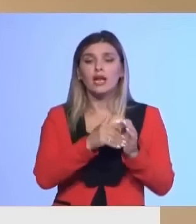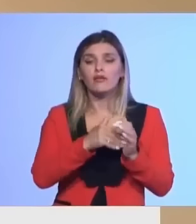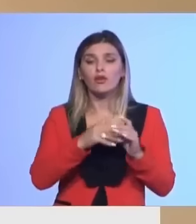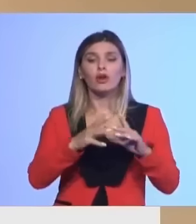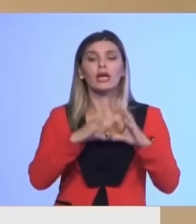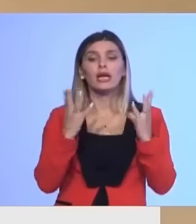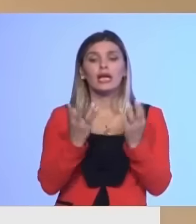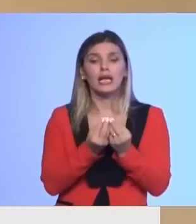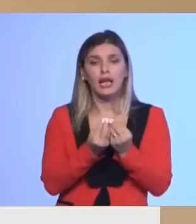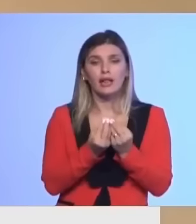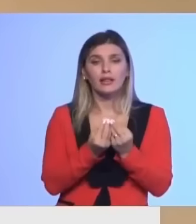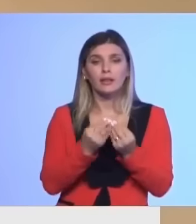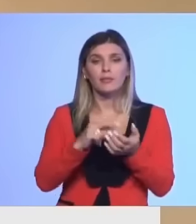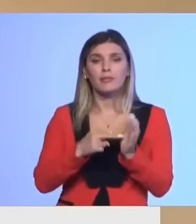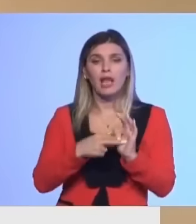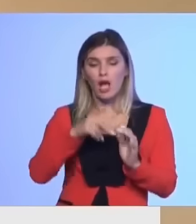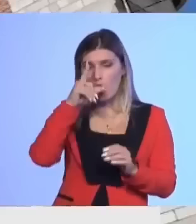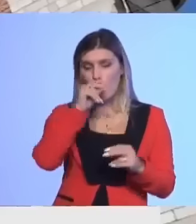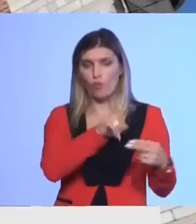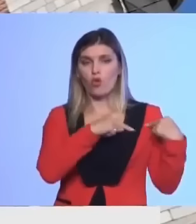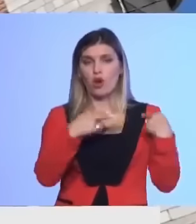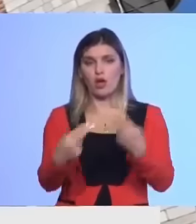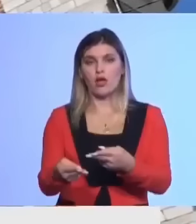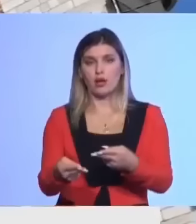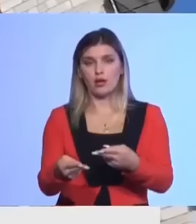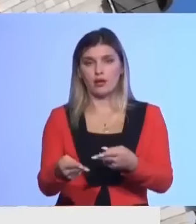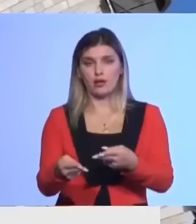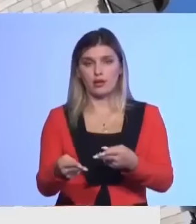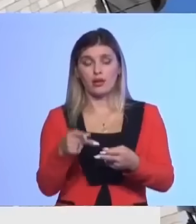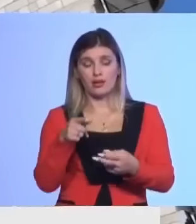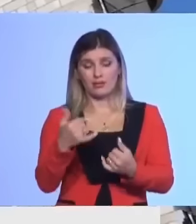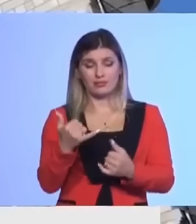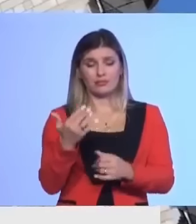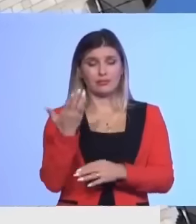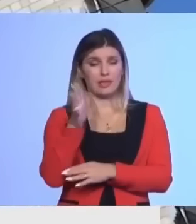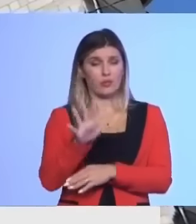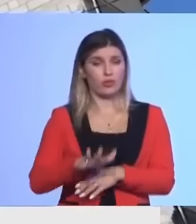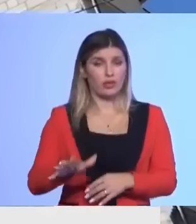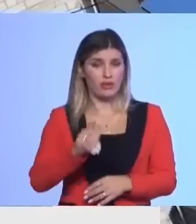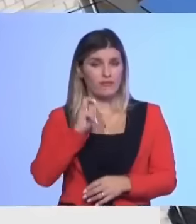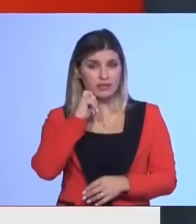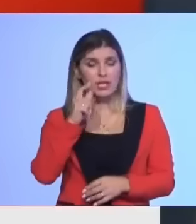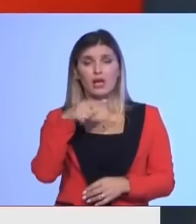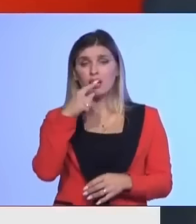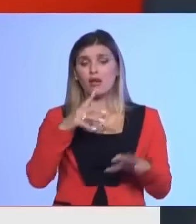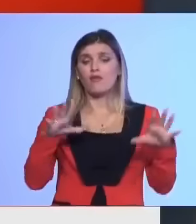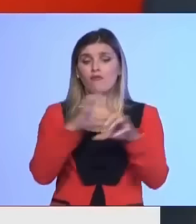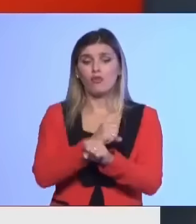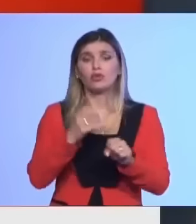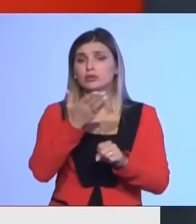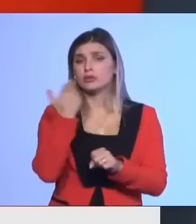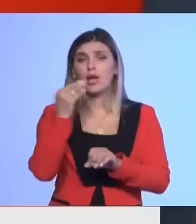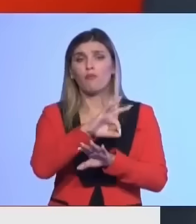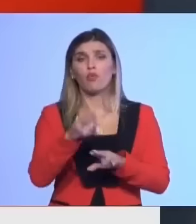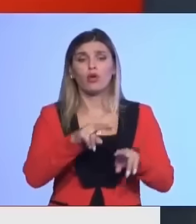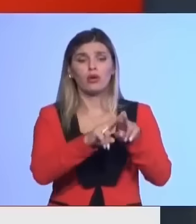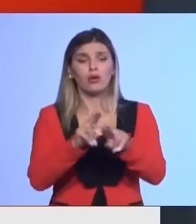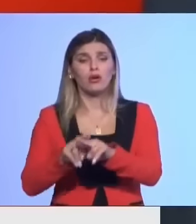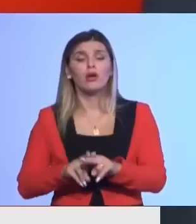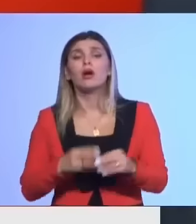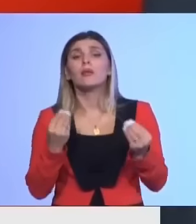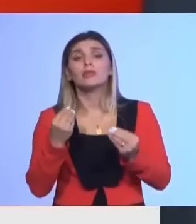në pronësinë të komunës së Ferizaj. Opozita në Ferizaj thot se mos përfundimi i projekteve është pasojë